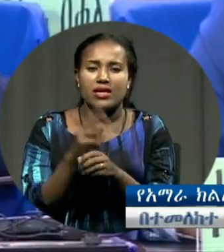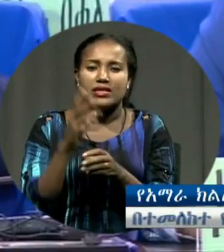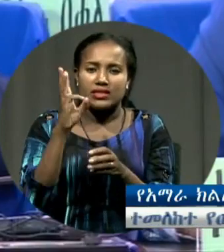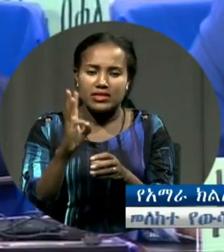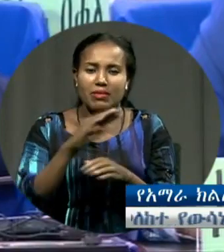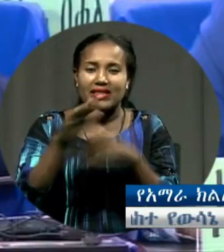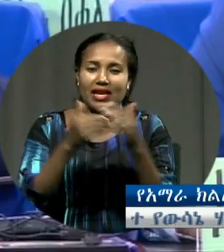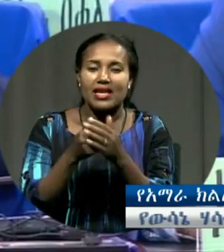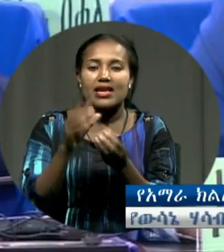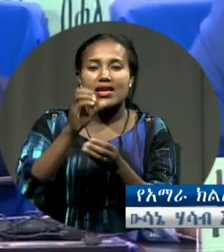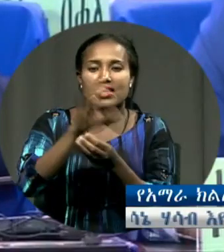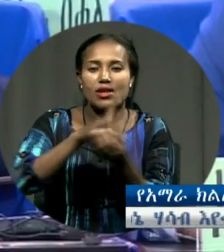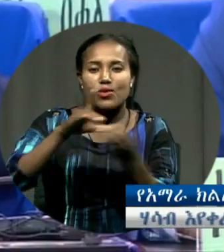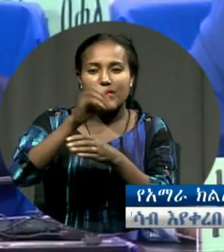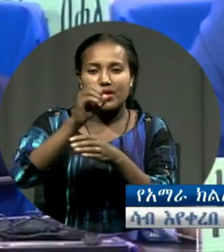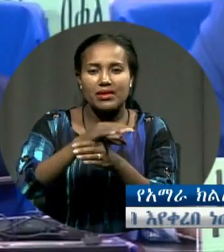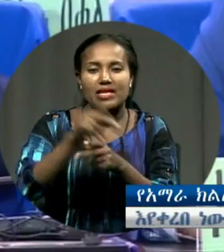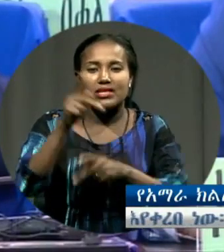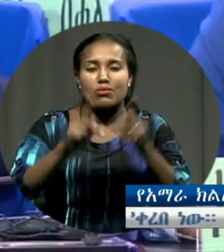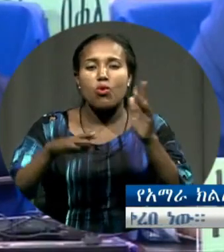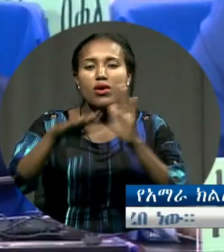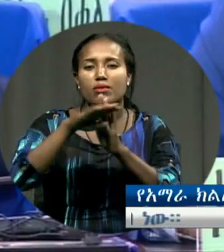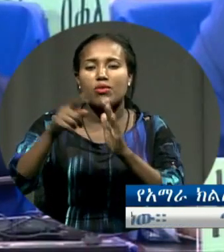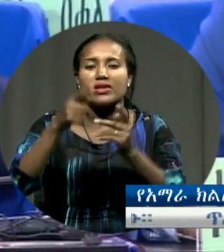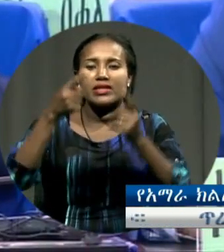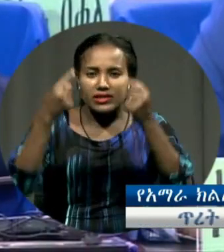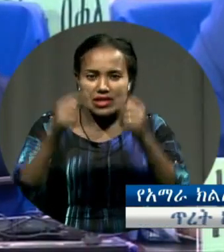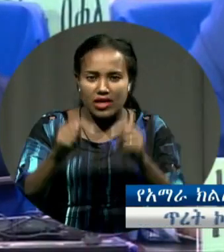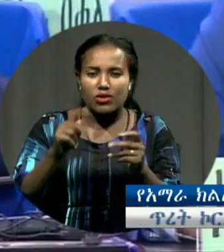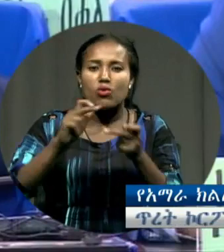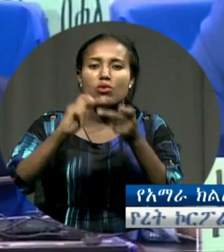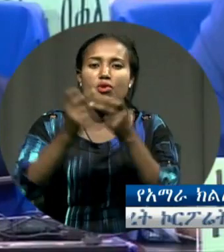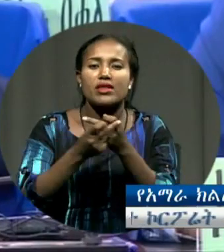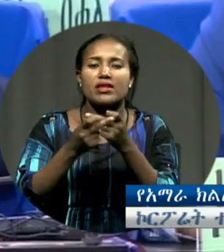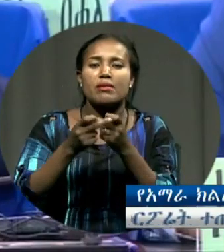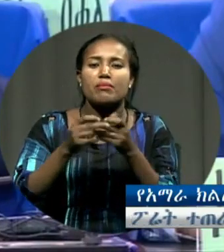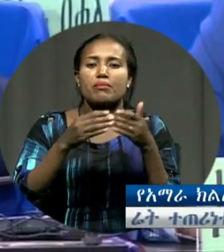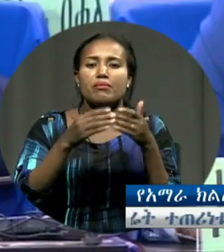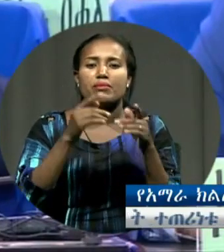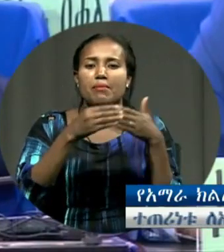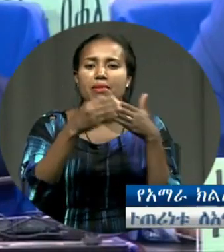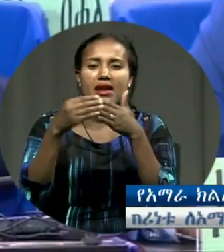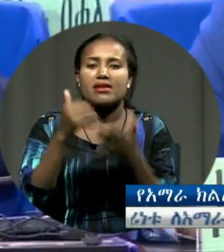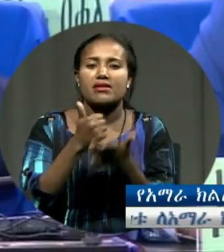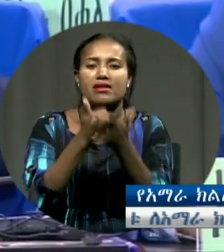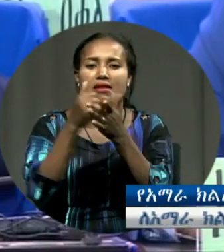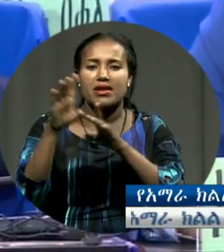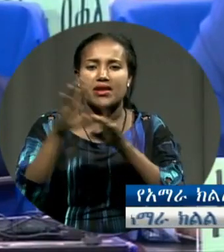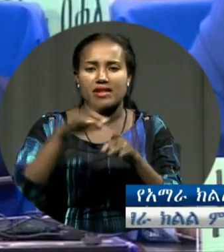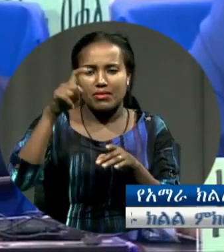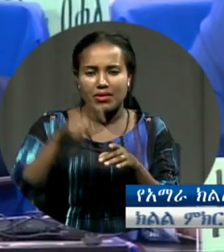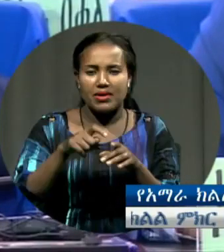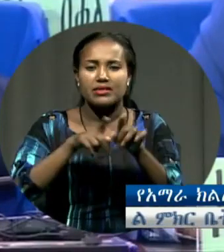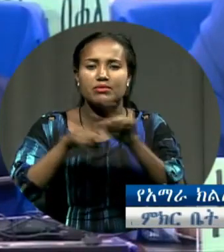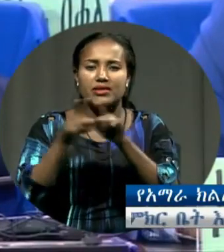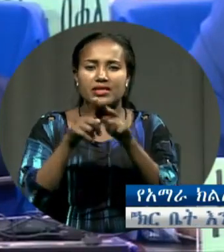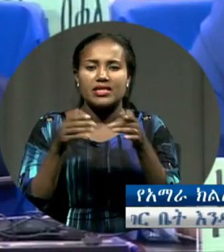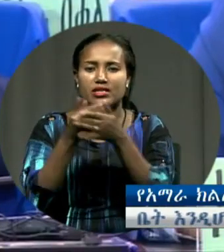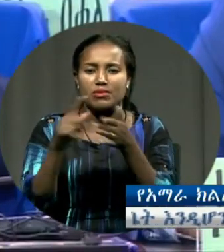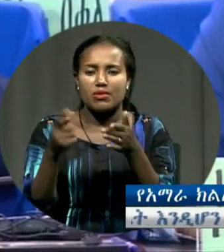በአጠቃላይ የክልሉ ምክር ቤት የህዝብ ወኪል እንደመሆኑ መጠን ጥረት ኮርፖሬት በአግባቡ የአመራር ድጋፍ ማድረግና እንደሚገባ ስምምነት የተደረሰ